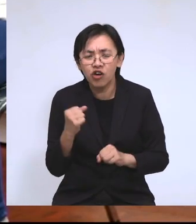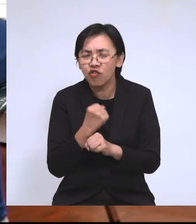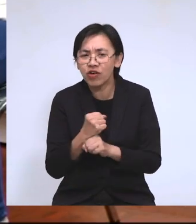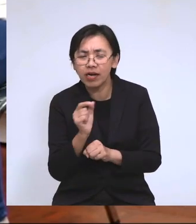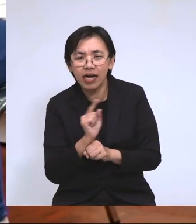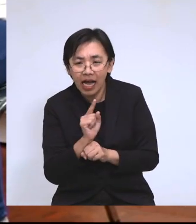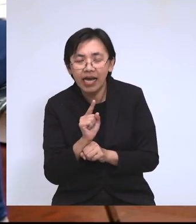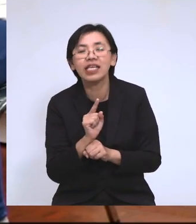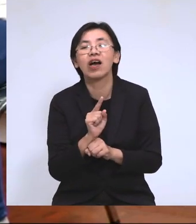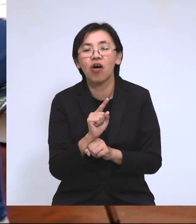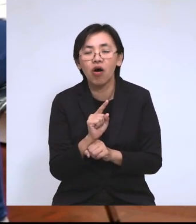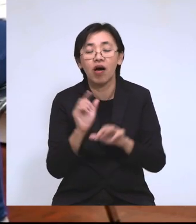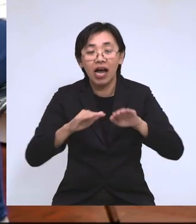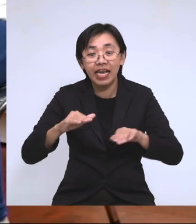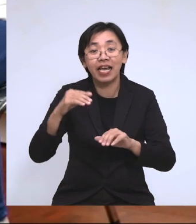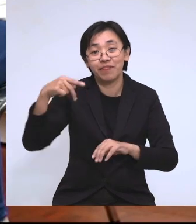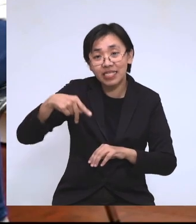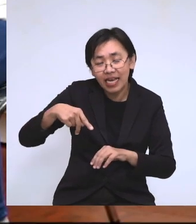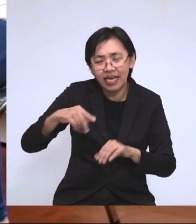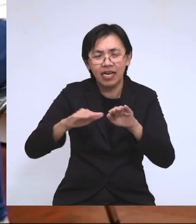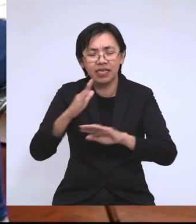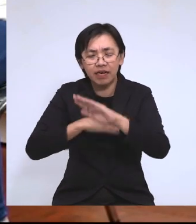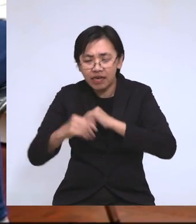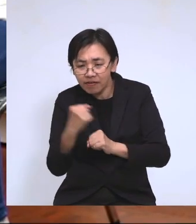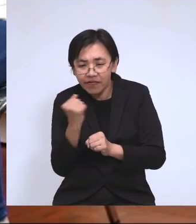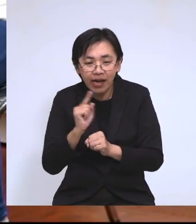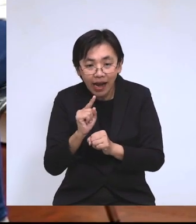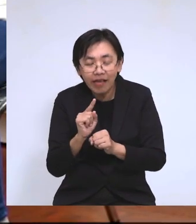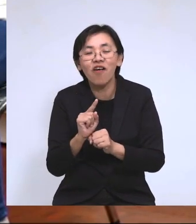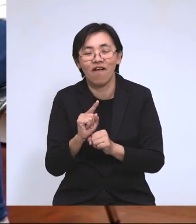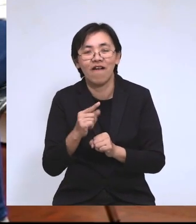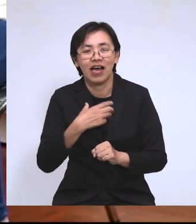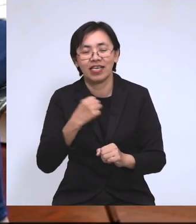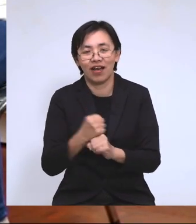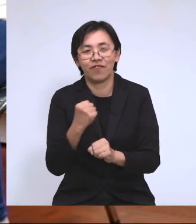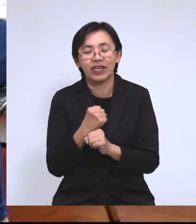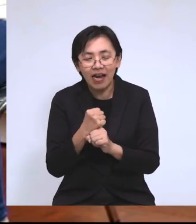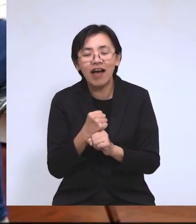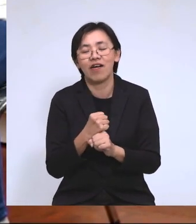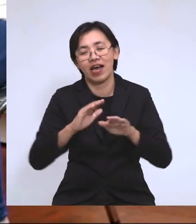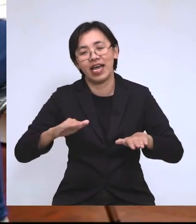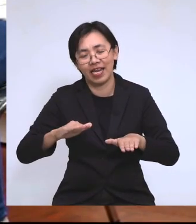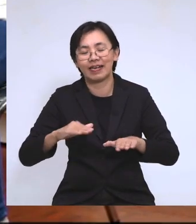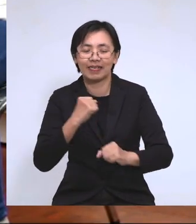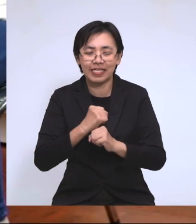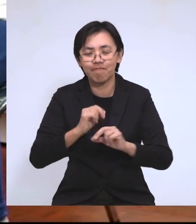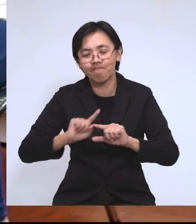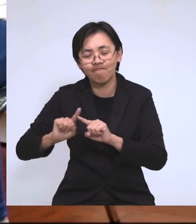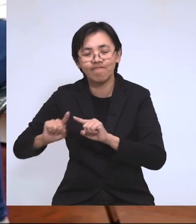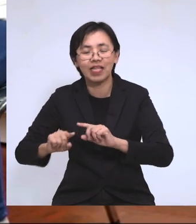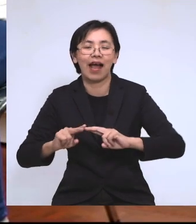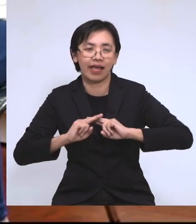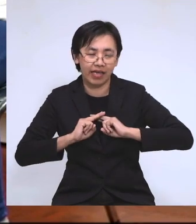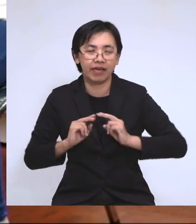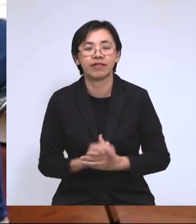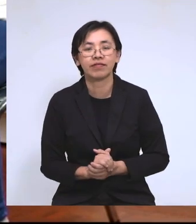ราจะทำอะไรได้บ้างหรือเราจะฝึกอะไรได้บ้างกับเด็กพิเศษกลุ่มนี้หรือเด็กพิการกลุ่มนี้ค่ะก็พบว่าอยากจะฝึกทักษะการช่วยเหลือตนเองก็เลย